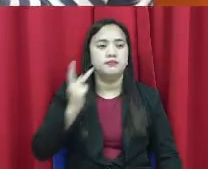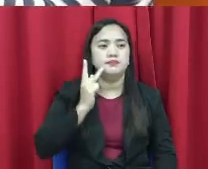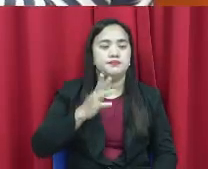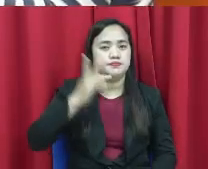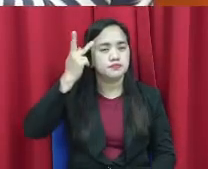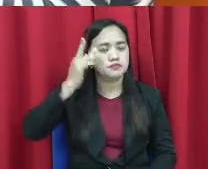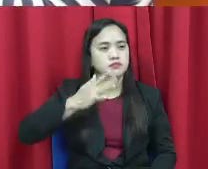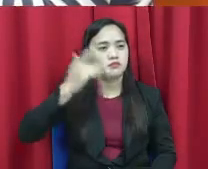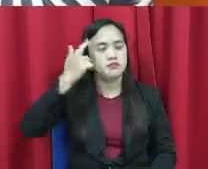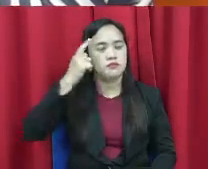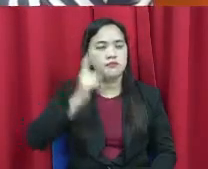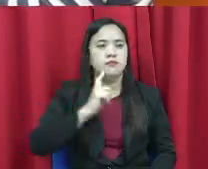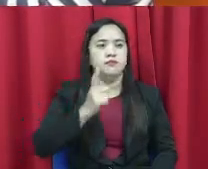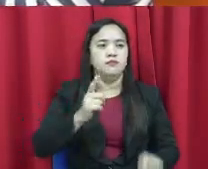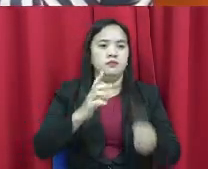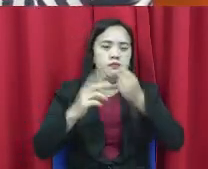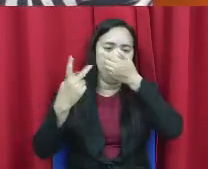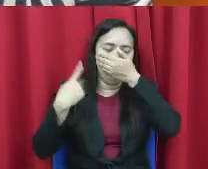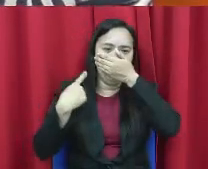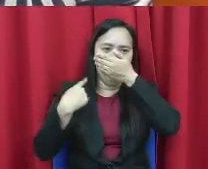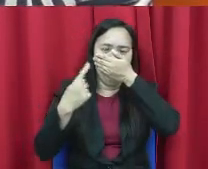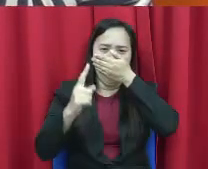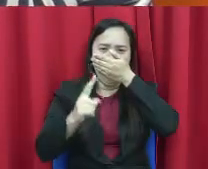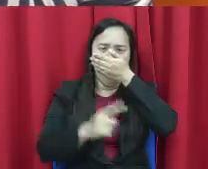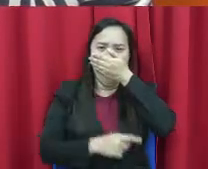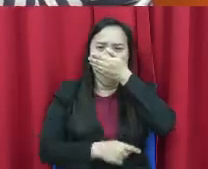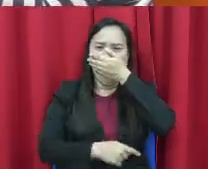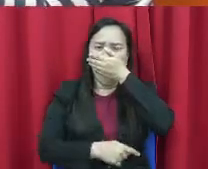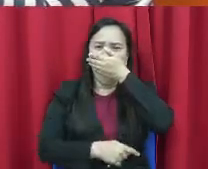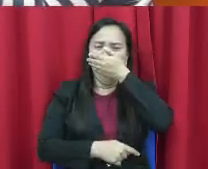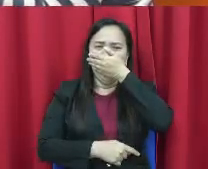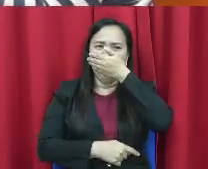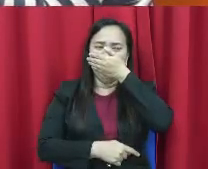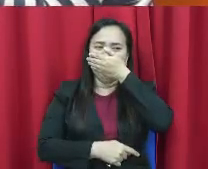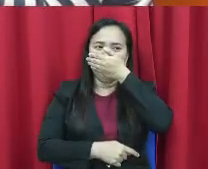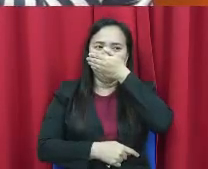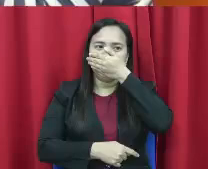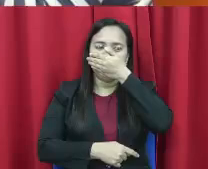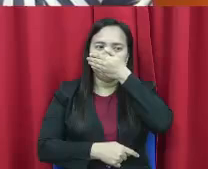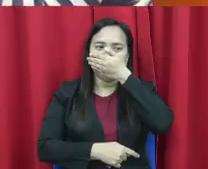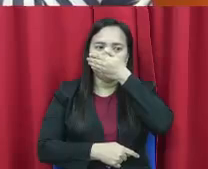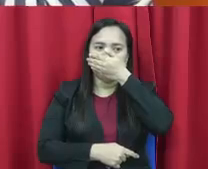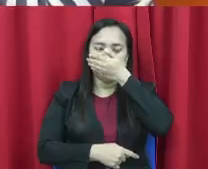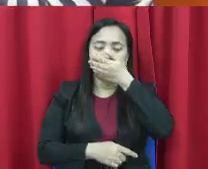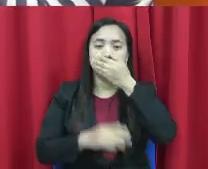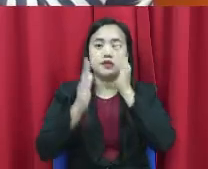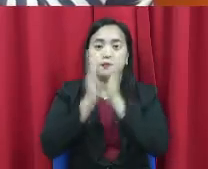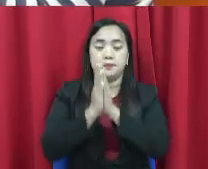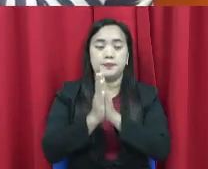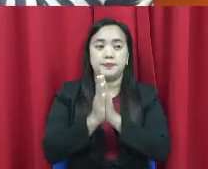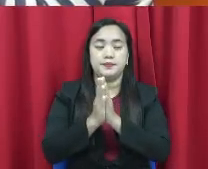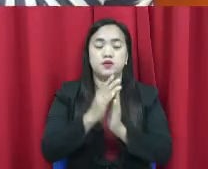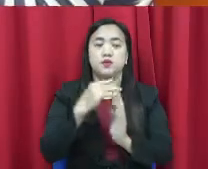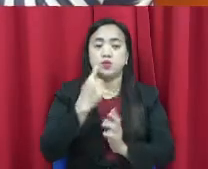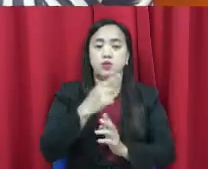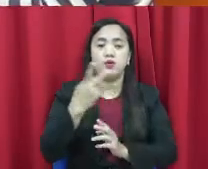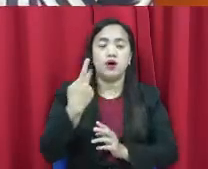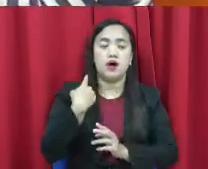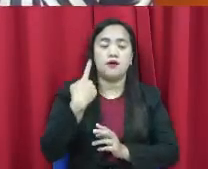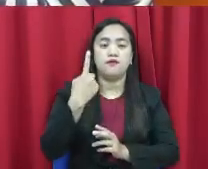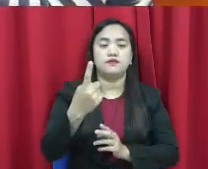last Sunday night po tumatak saakin yung sinabi niya na a prayer prayer A Prayer is someone who has an